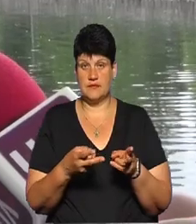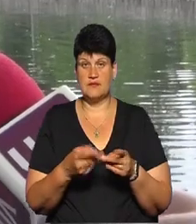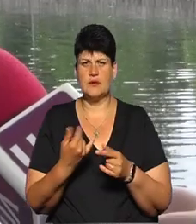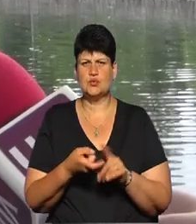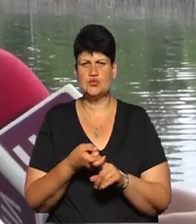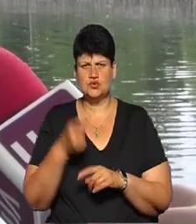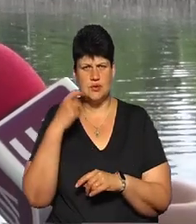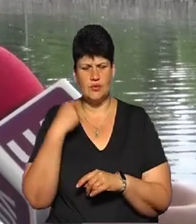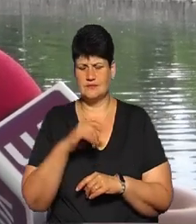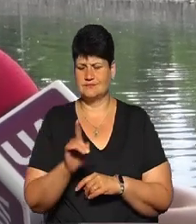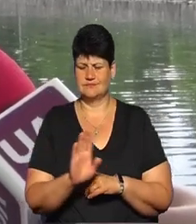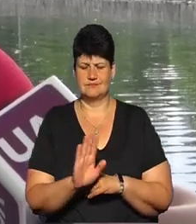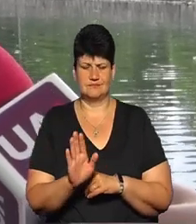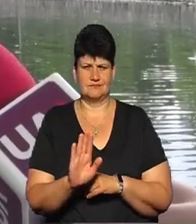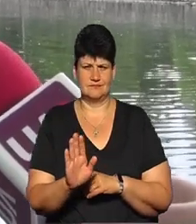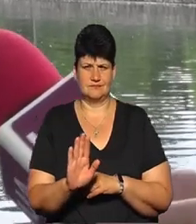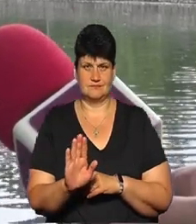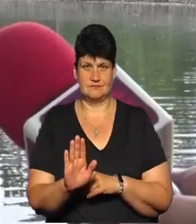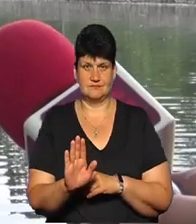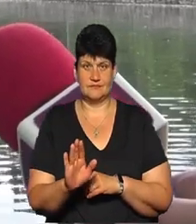може бути. Тоді б